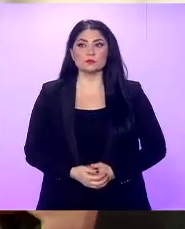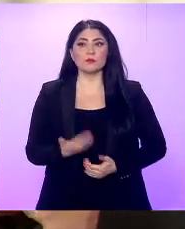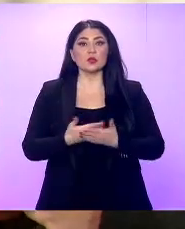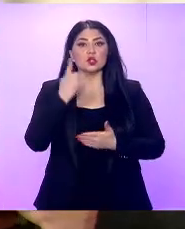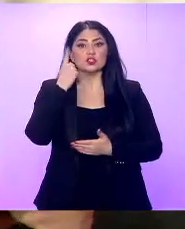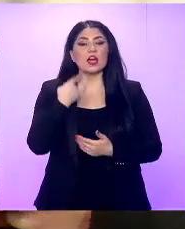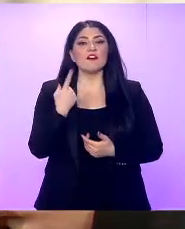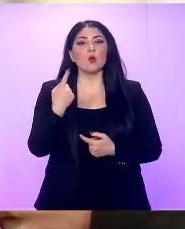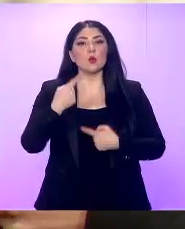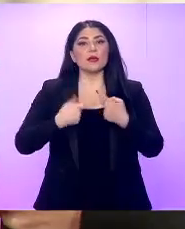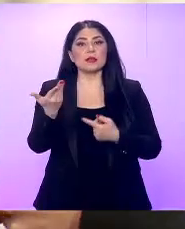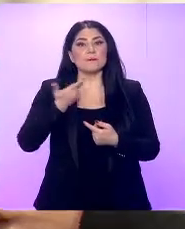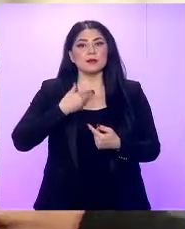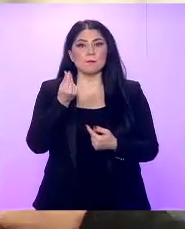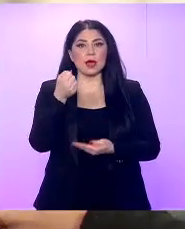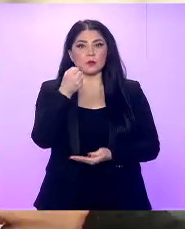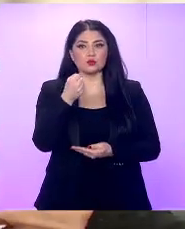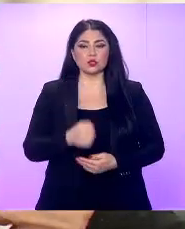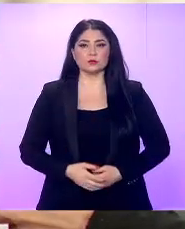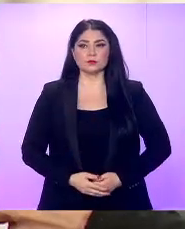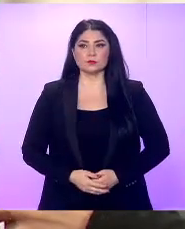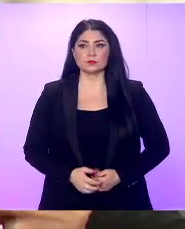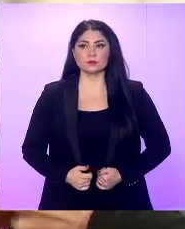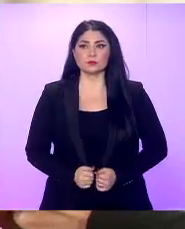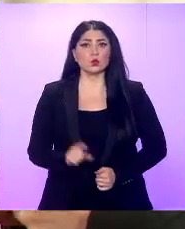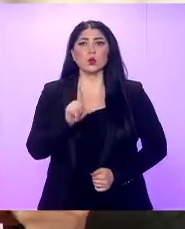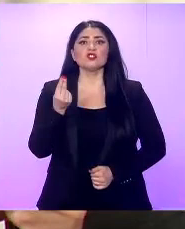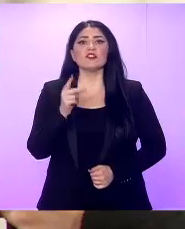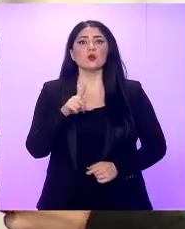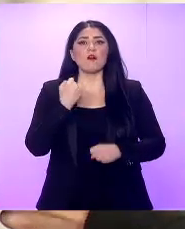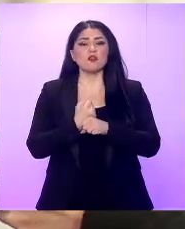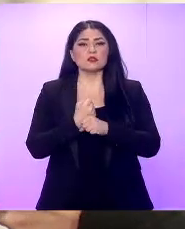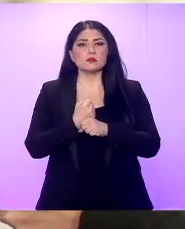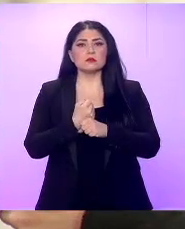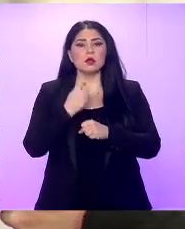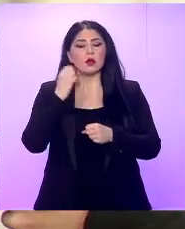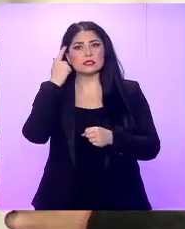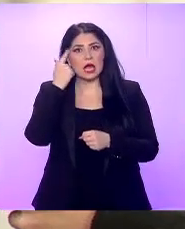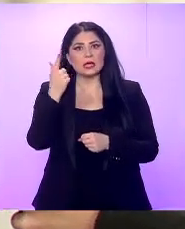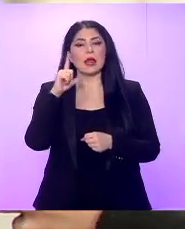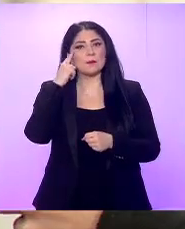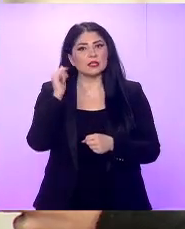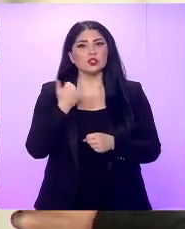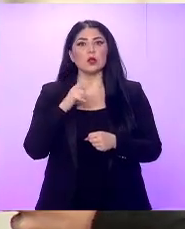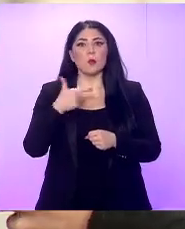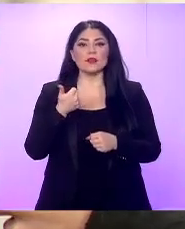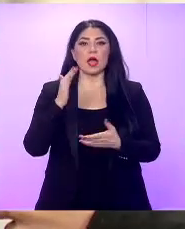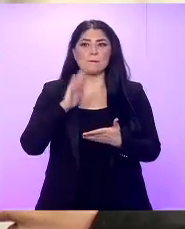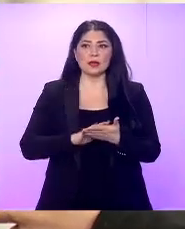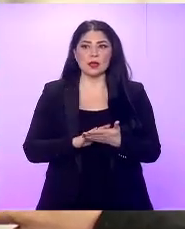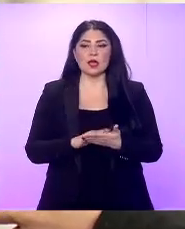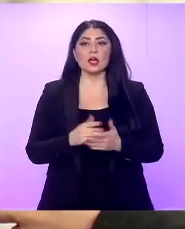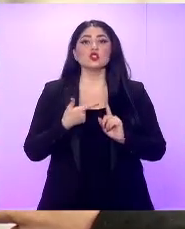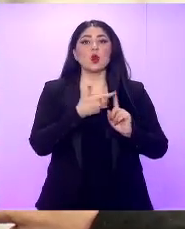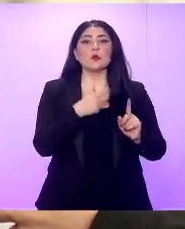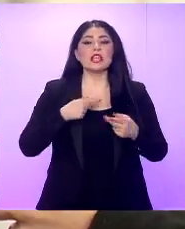știam deja că vin resurse. Deci nu este o idee nouă, nu este ceva care n-a fost calculat, a fost luat în calcul și se poate implementa. Repet, scopul